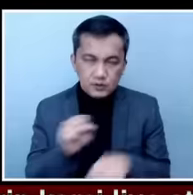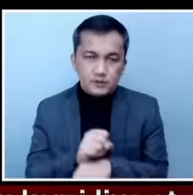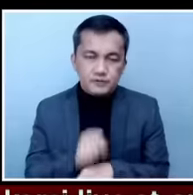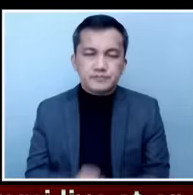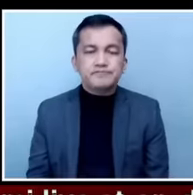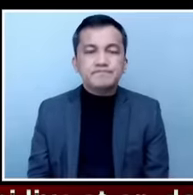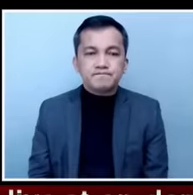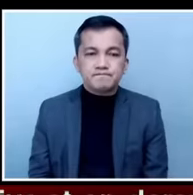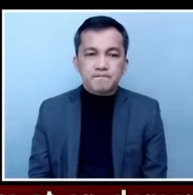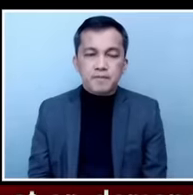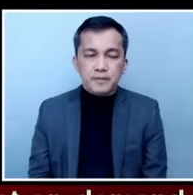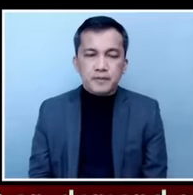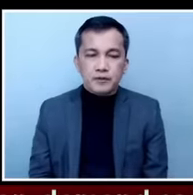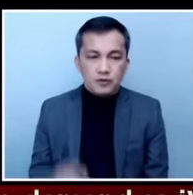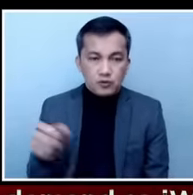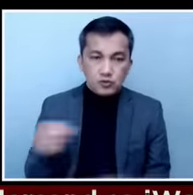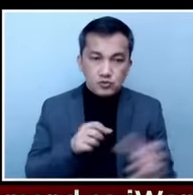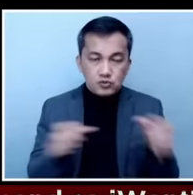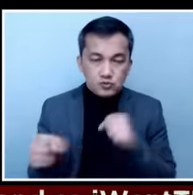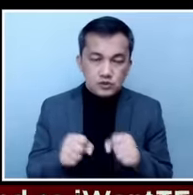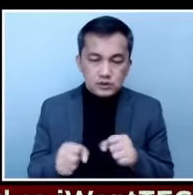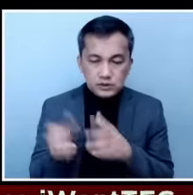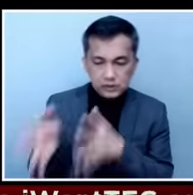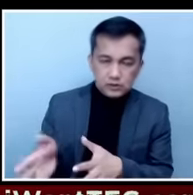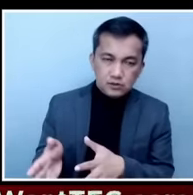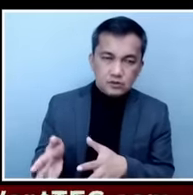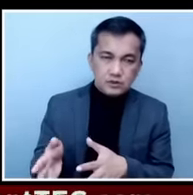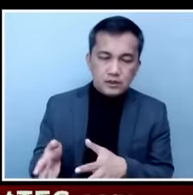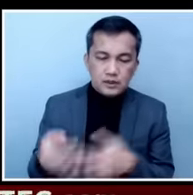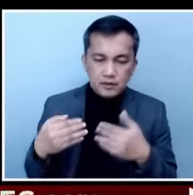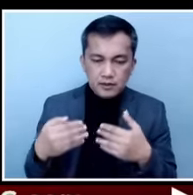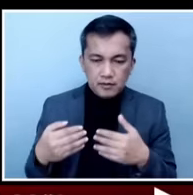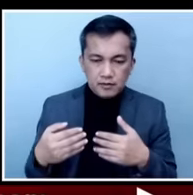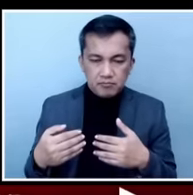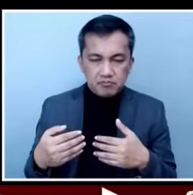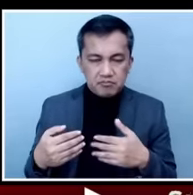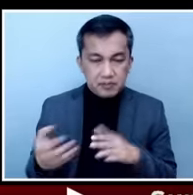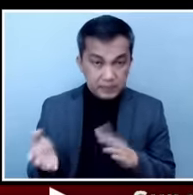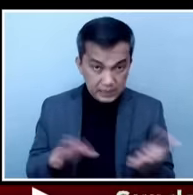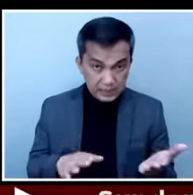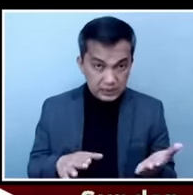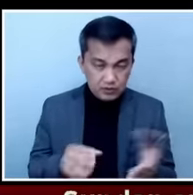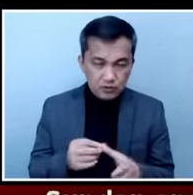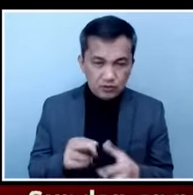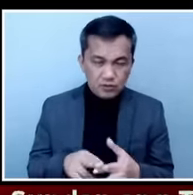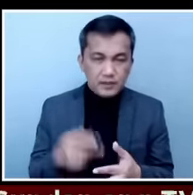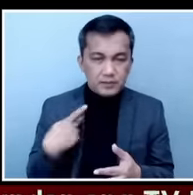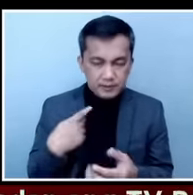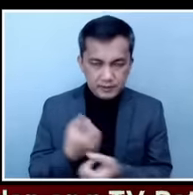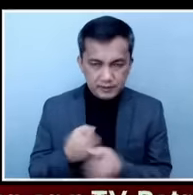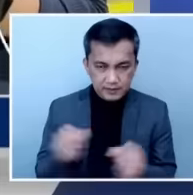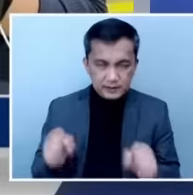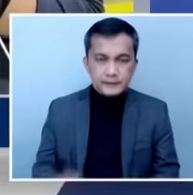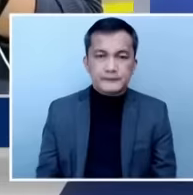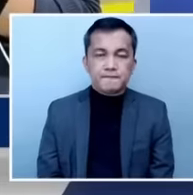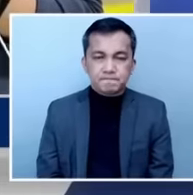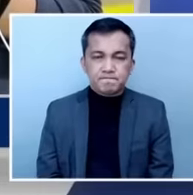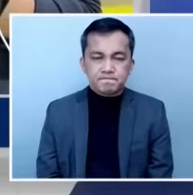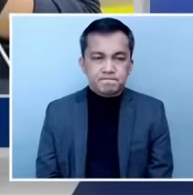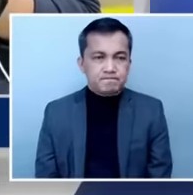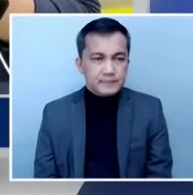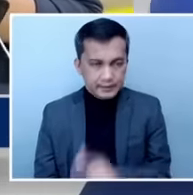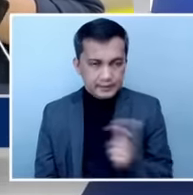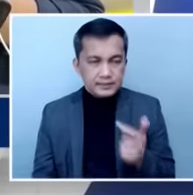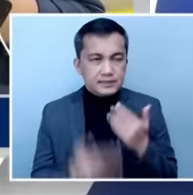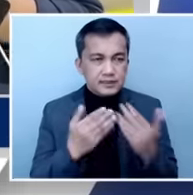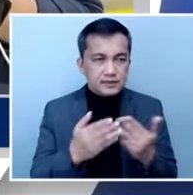para kunin yung mga natitira pang bangkay o kaya may mga nailigtas pa doon. Kabayan? Maraming salamat si